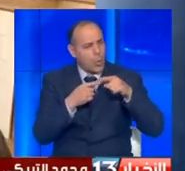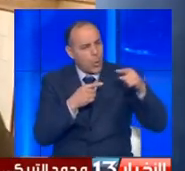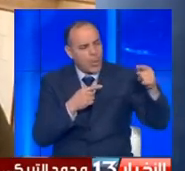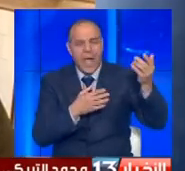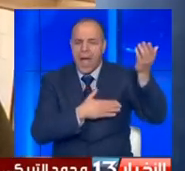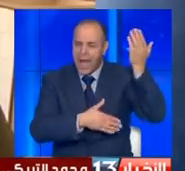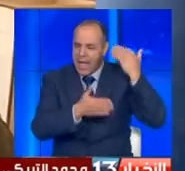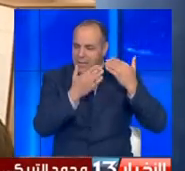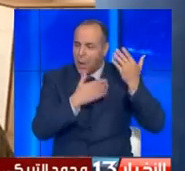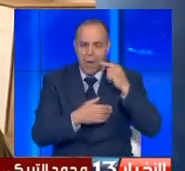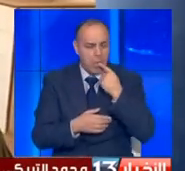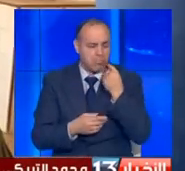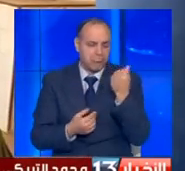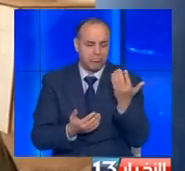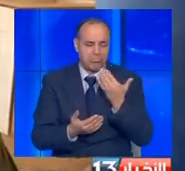على الدنيا